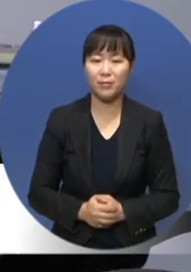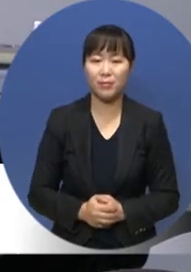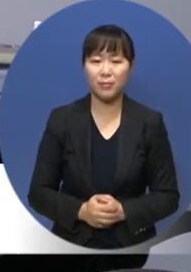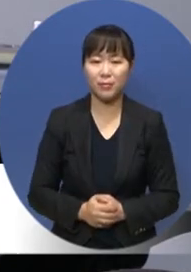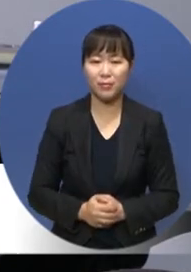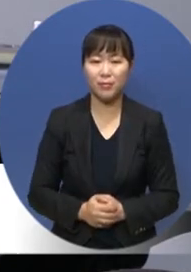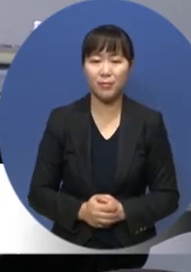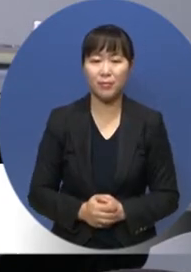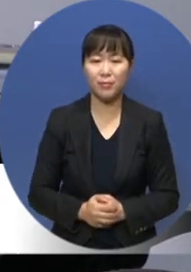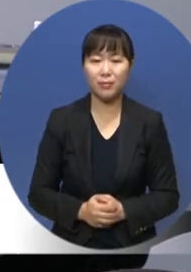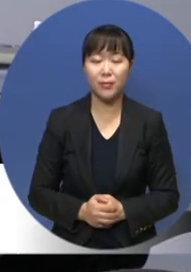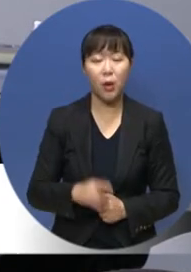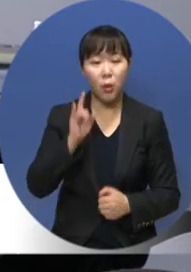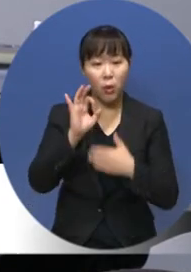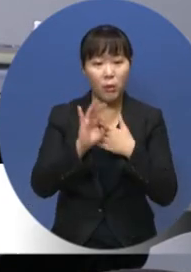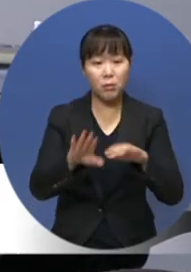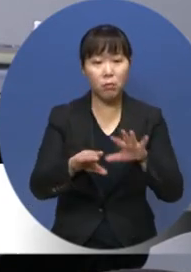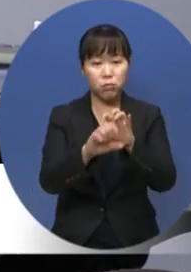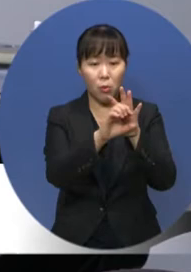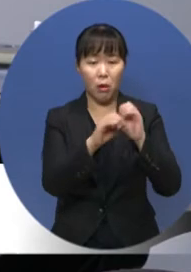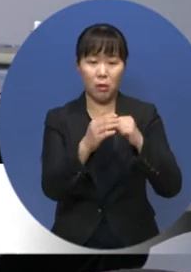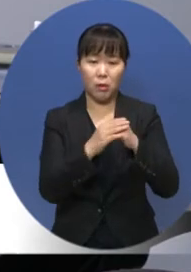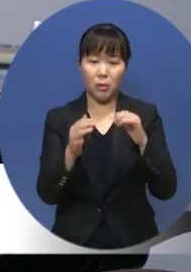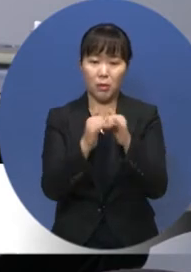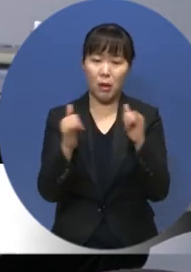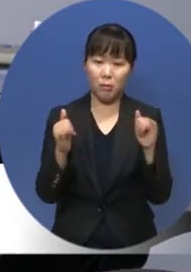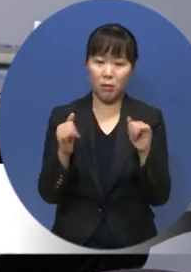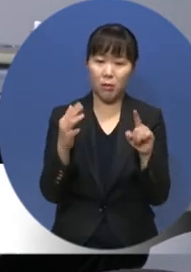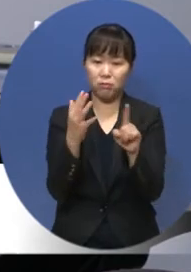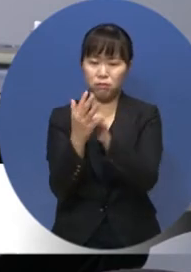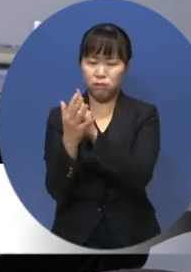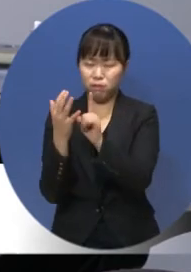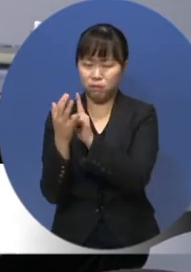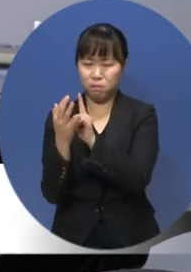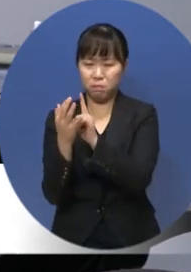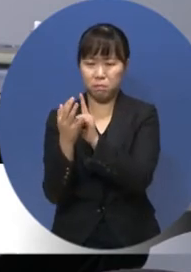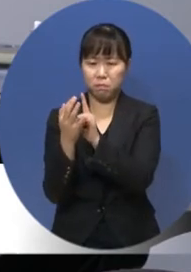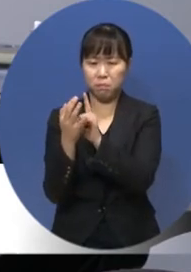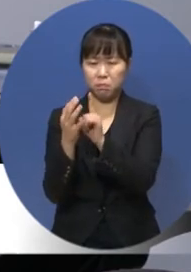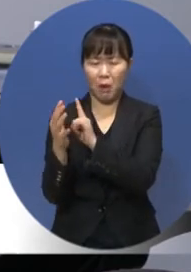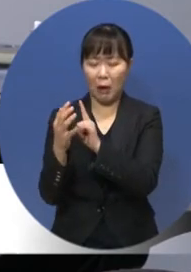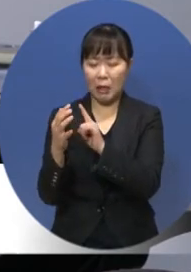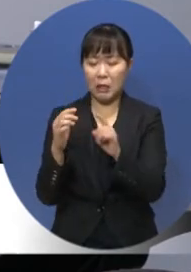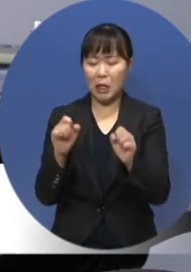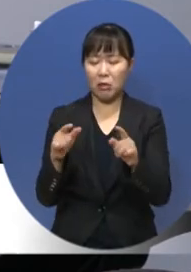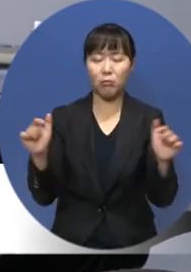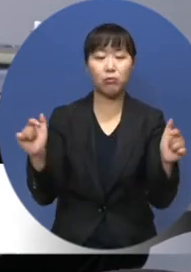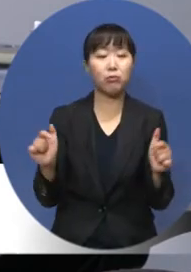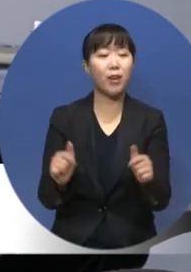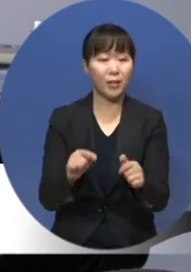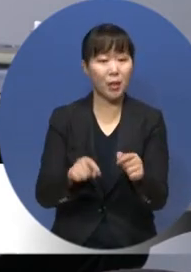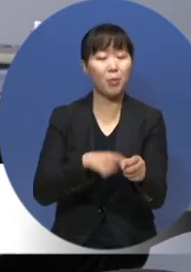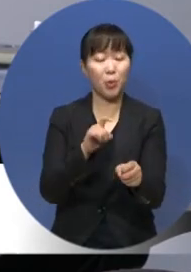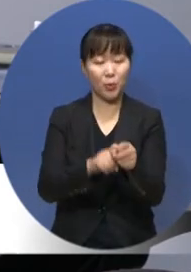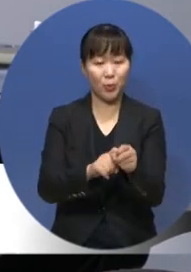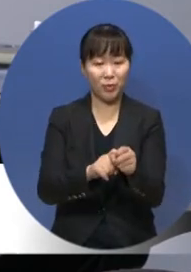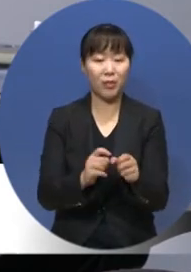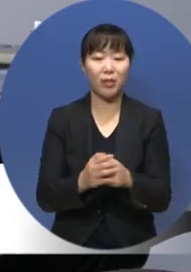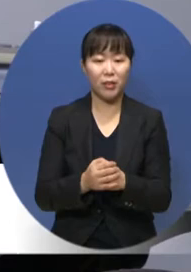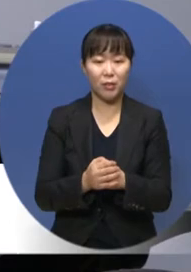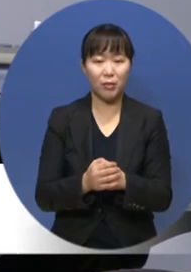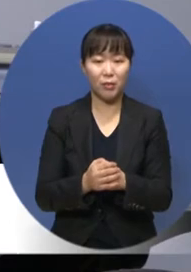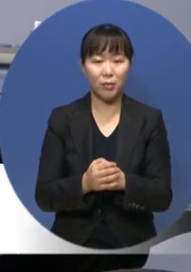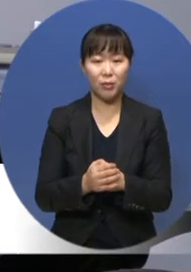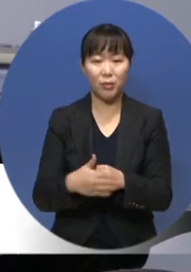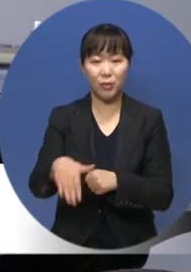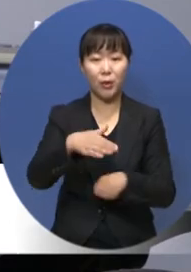이번에는 실행하지 않았습니다. 왜냐하면 코로나19로 인해서 사람들이 그 서로 접할 수 있는 기회를 많이 줄이자 이런 의도가 있었고요. 그다음에